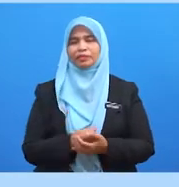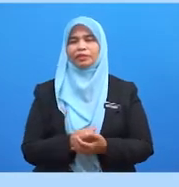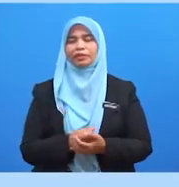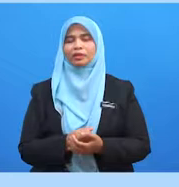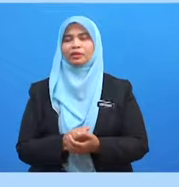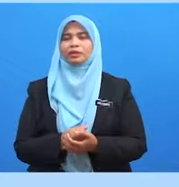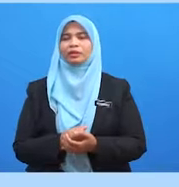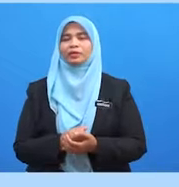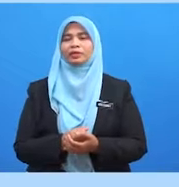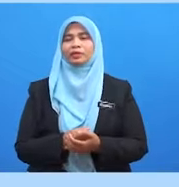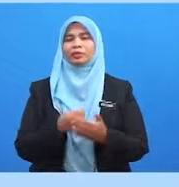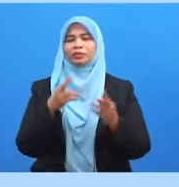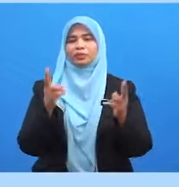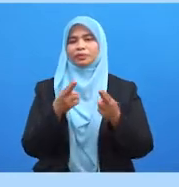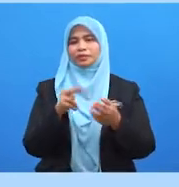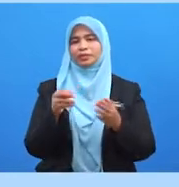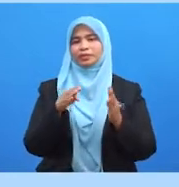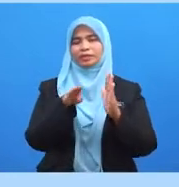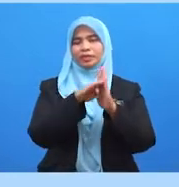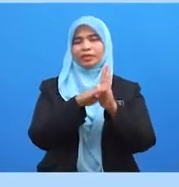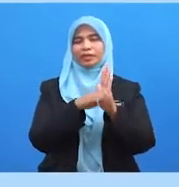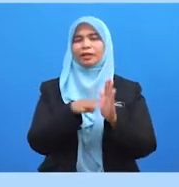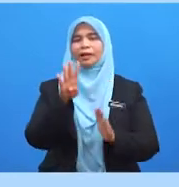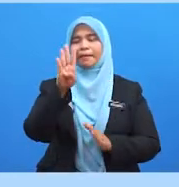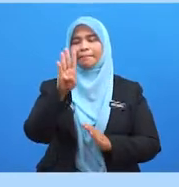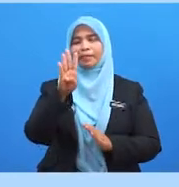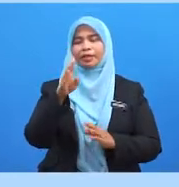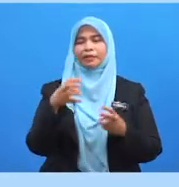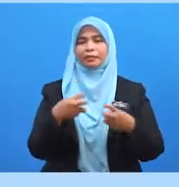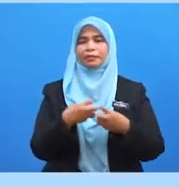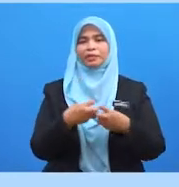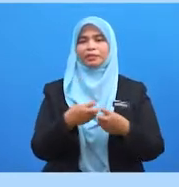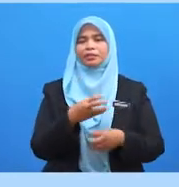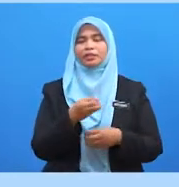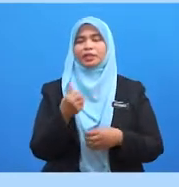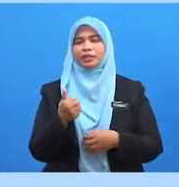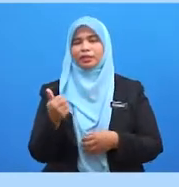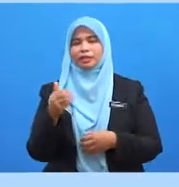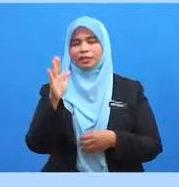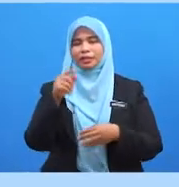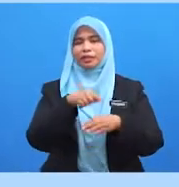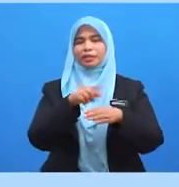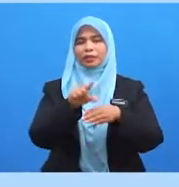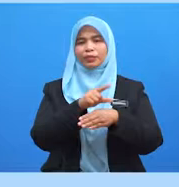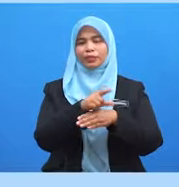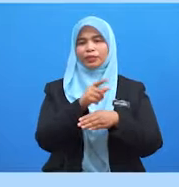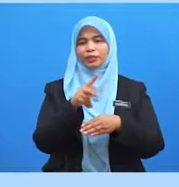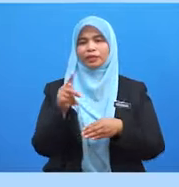Usahawan ini menyenaraikan 4 mesin dan peralatan yang akan digunakan dalam